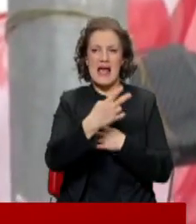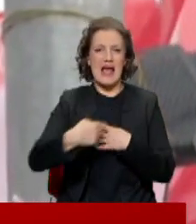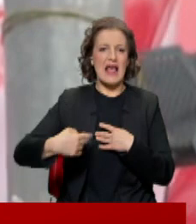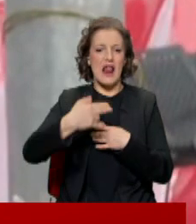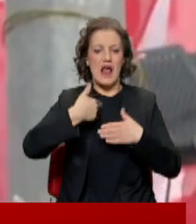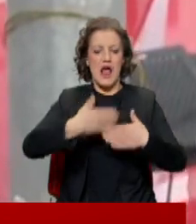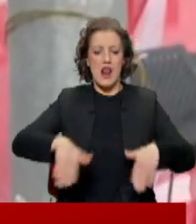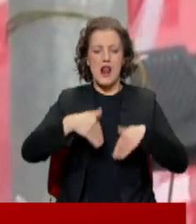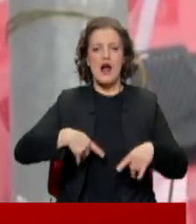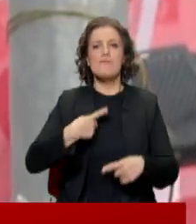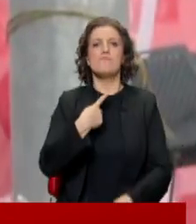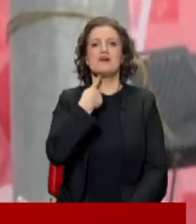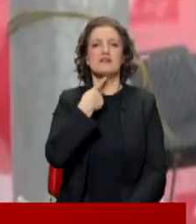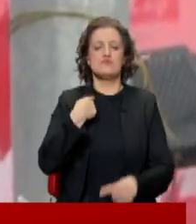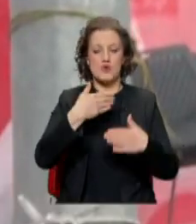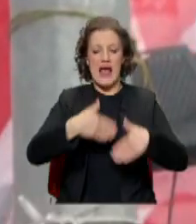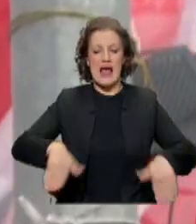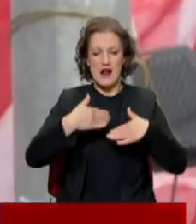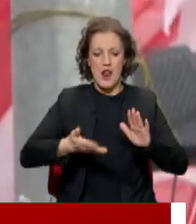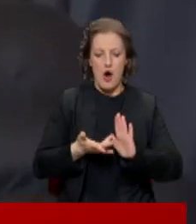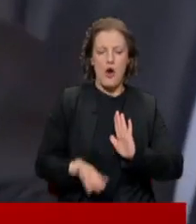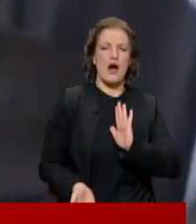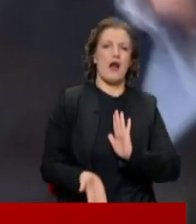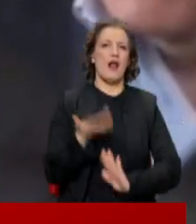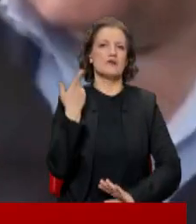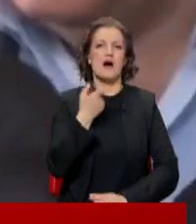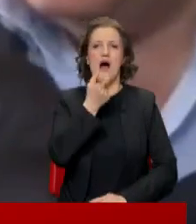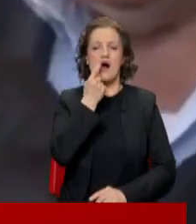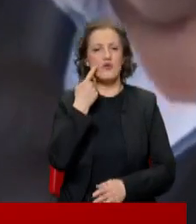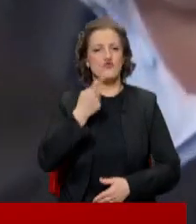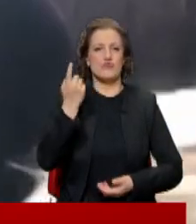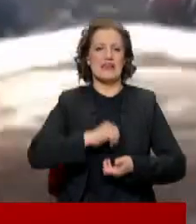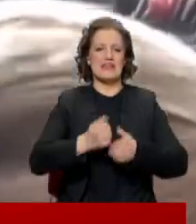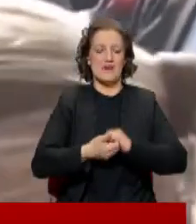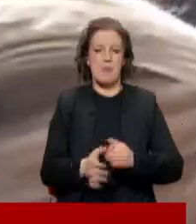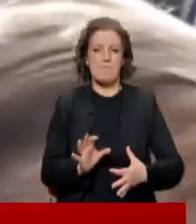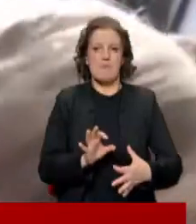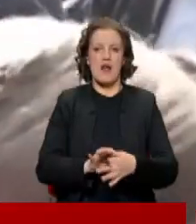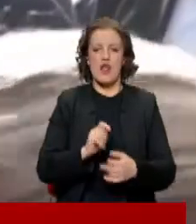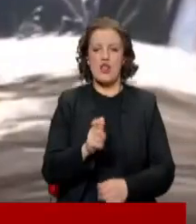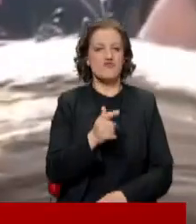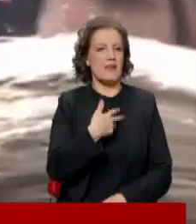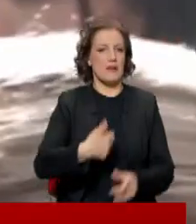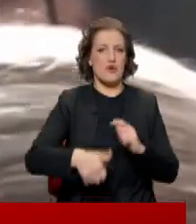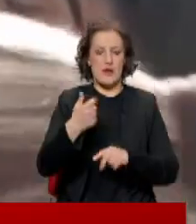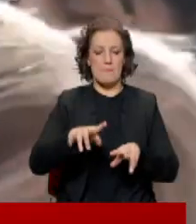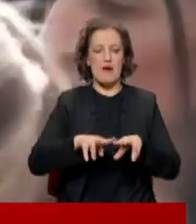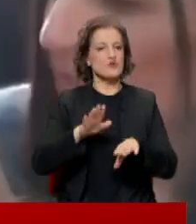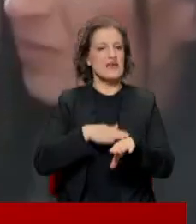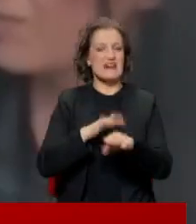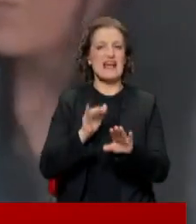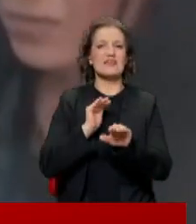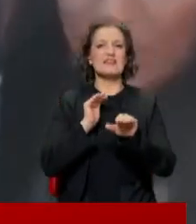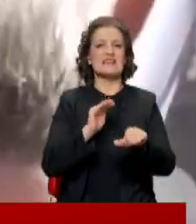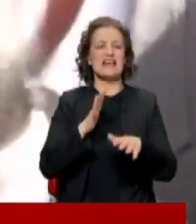engellemelerden bıktım. Bu engellemeleri artık ortadan kaldırın. Ankara'da Cumhur İttifakı'na bağlı ilçe belediye başkanlarına Mansur Yavaş'tan